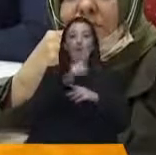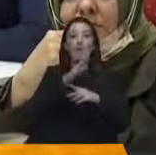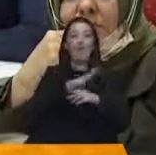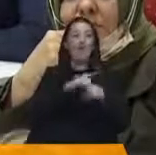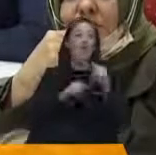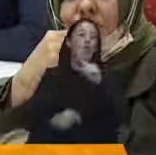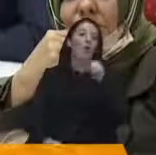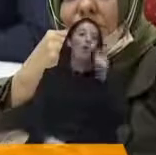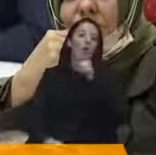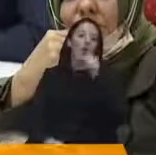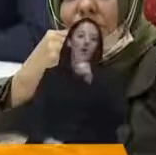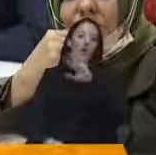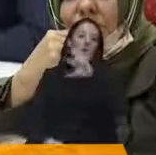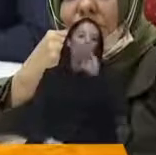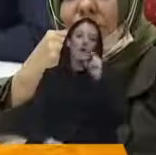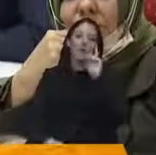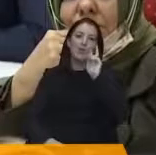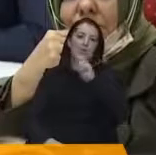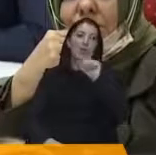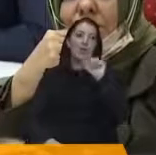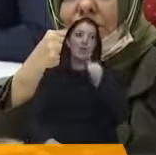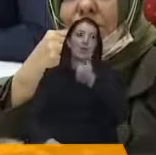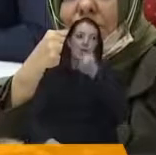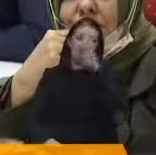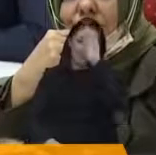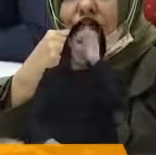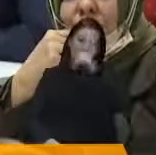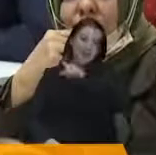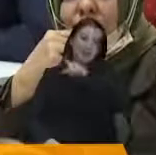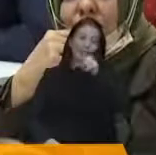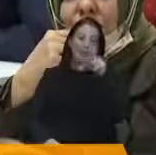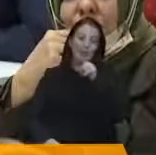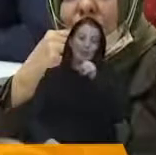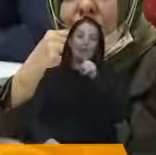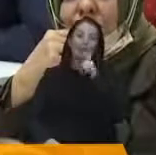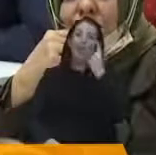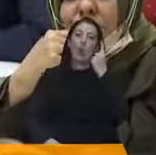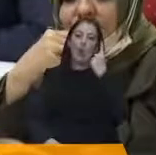kameraların gözleri önünde, aziz milletimizin ve İstanbulluların